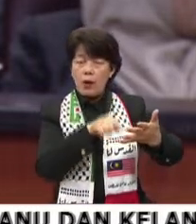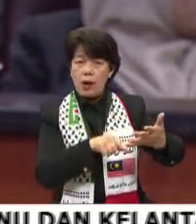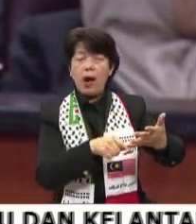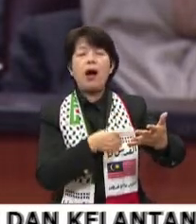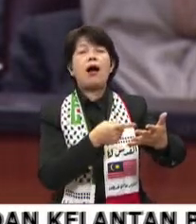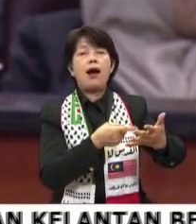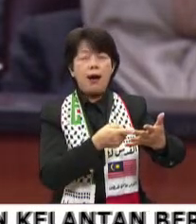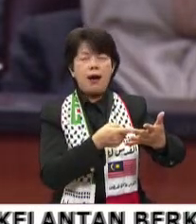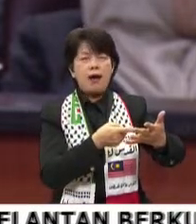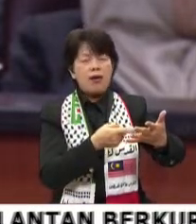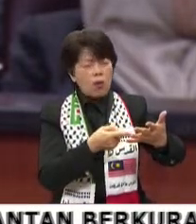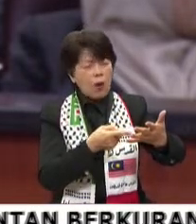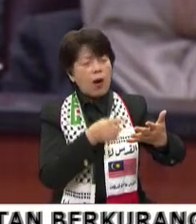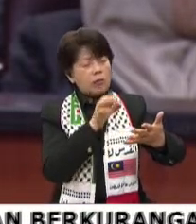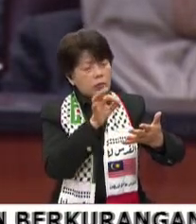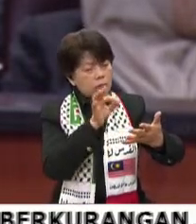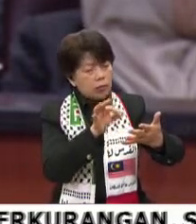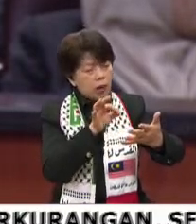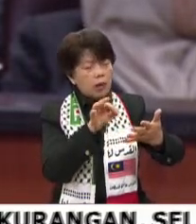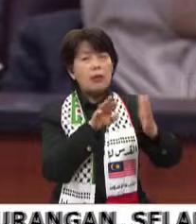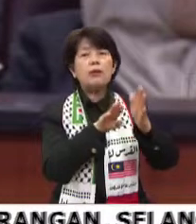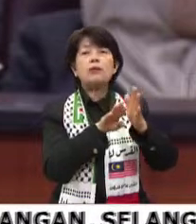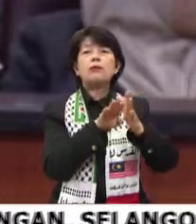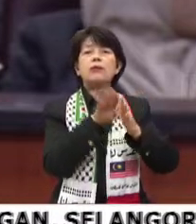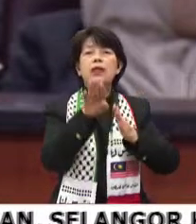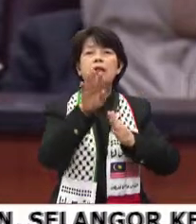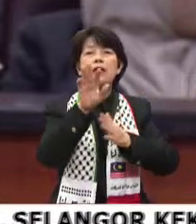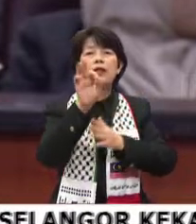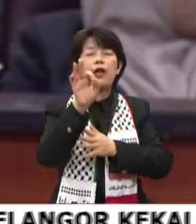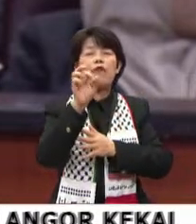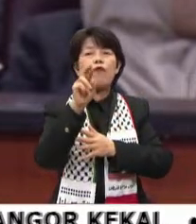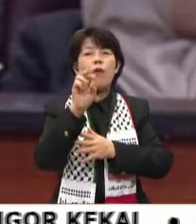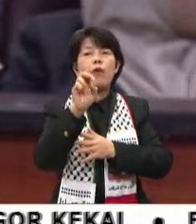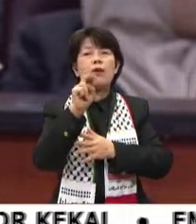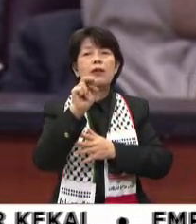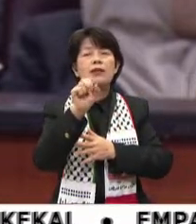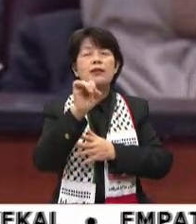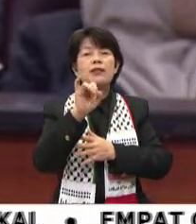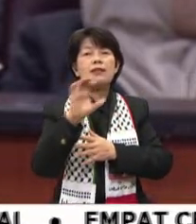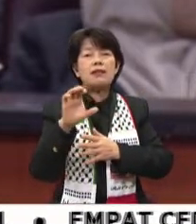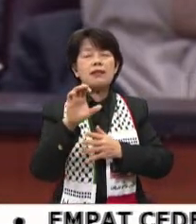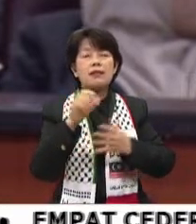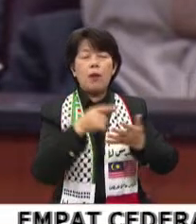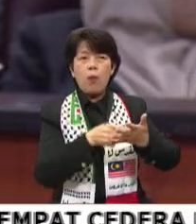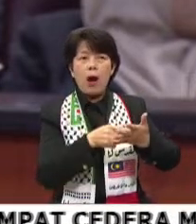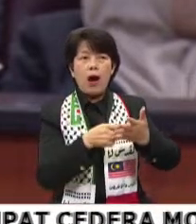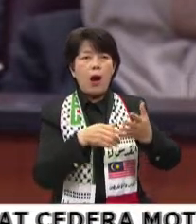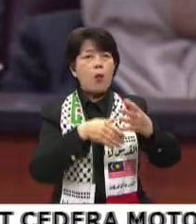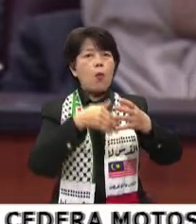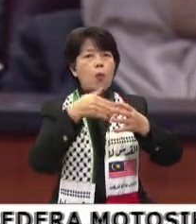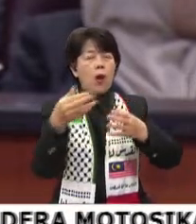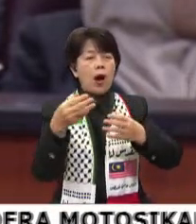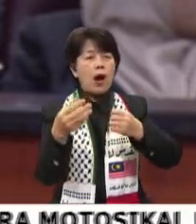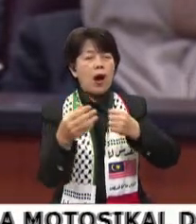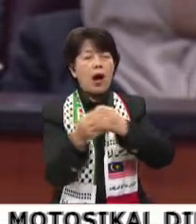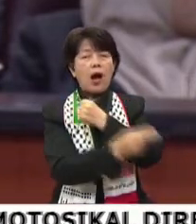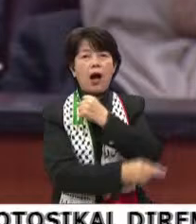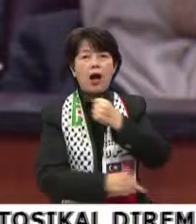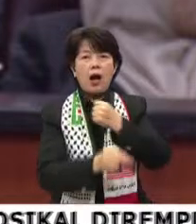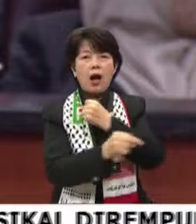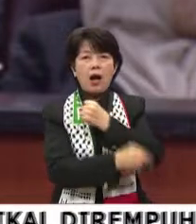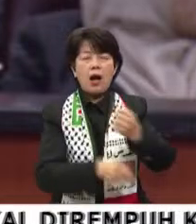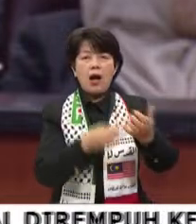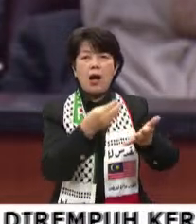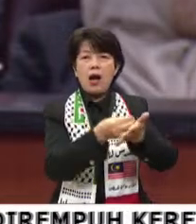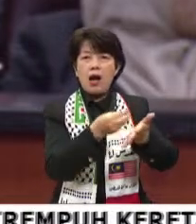agak tinggi Maka sebab itu secara langsung ataupun tidak langsung bila kita menuju ke arah na ini